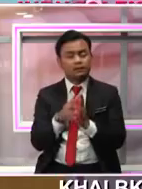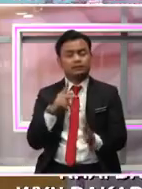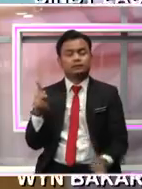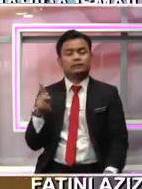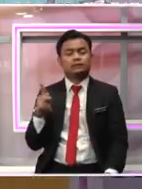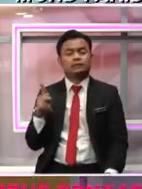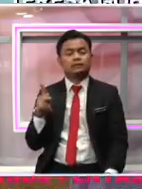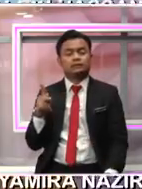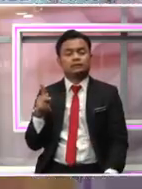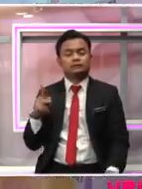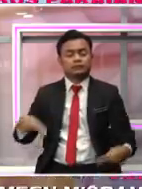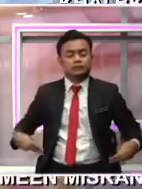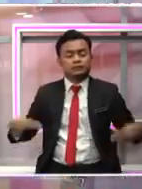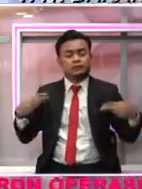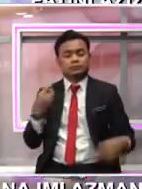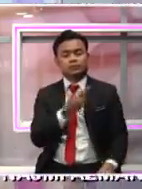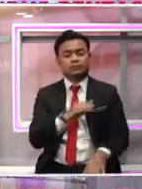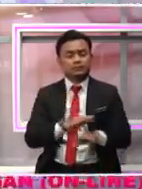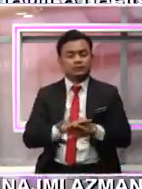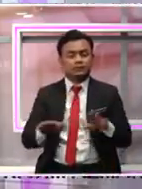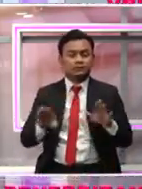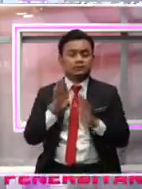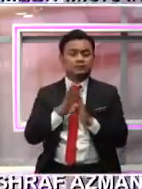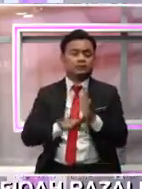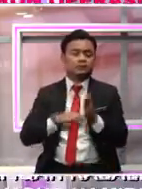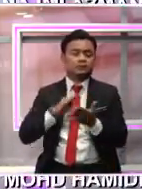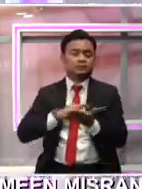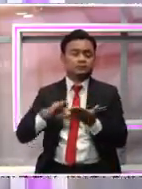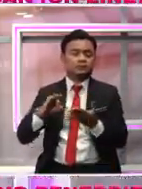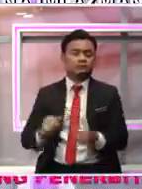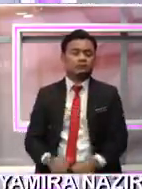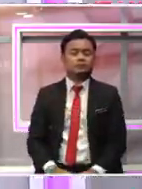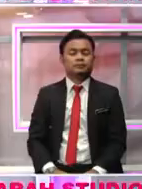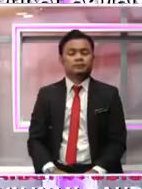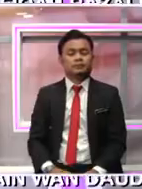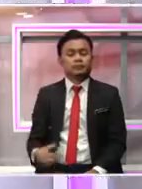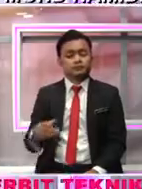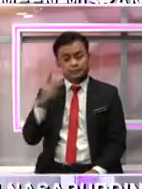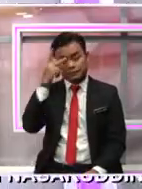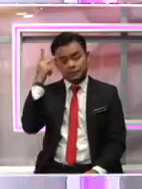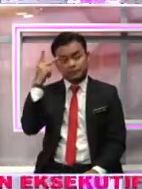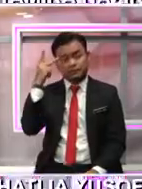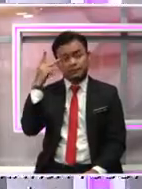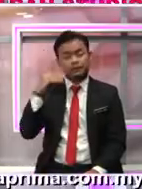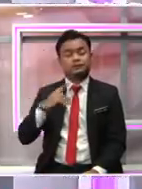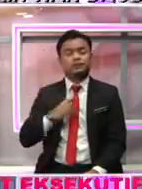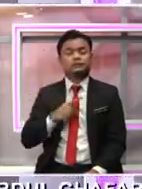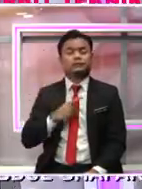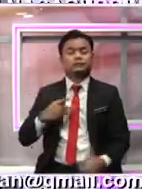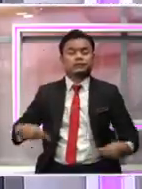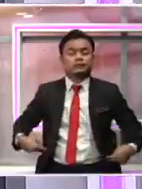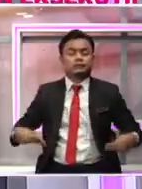tidak memberi manfaat Hai gerhana di Kediri Hai itu